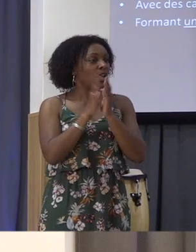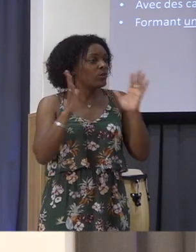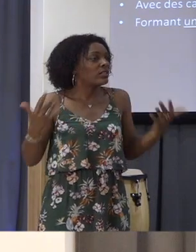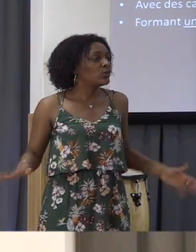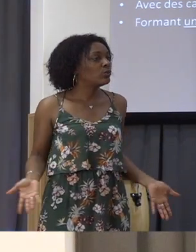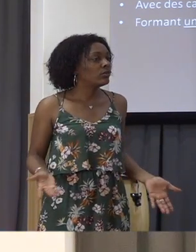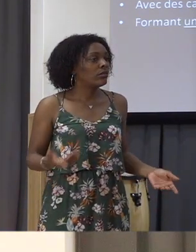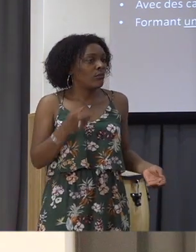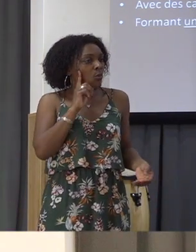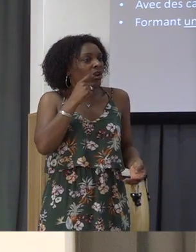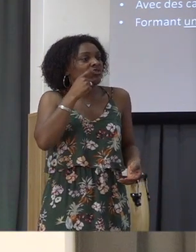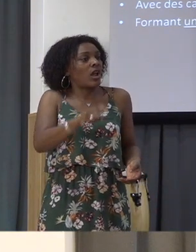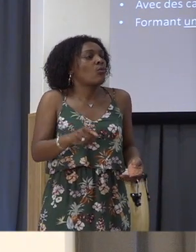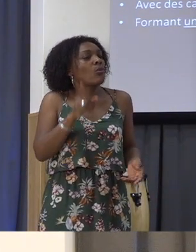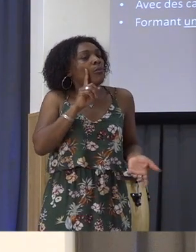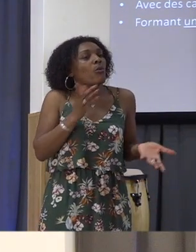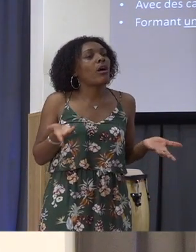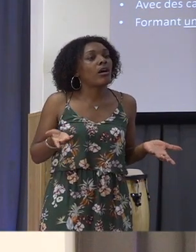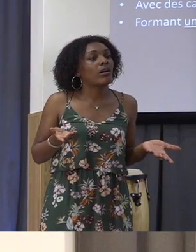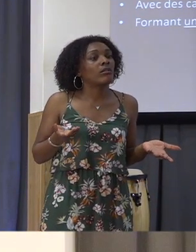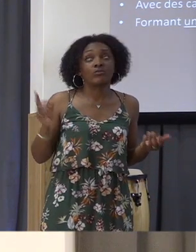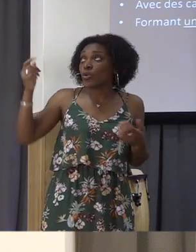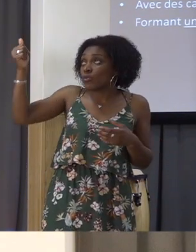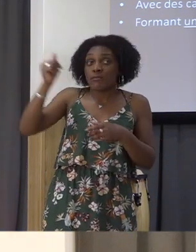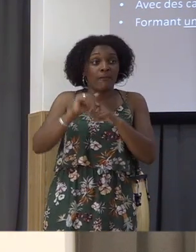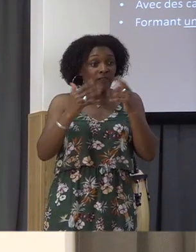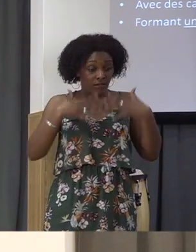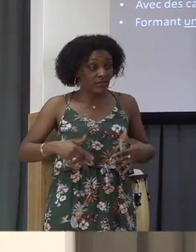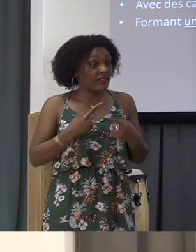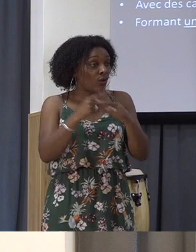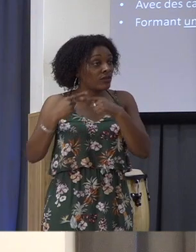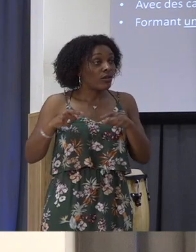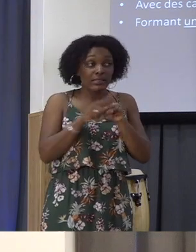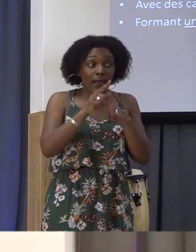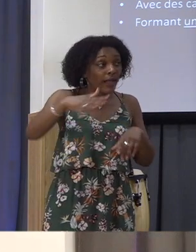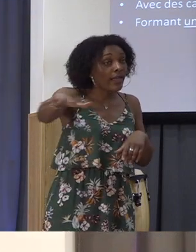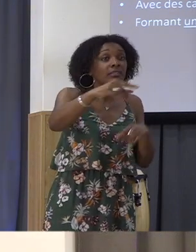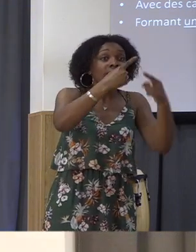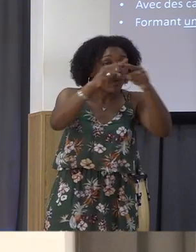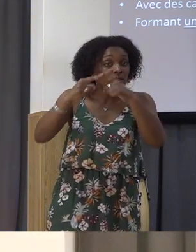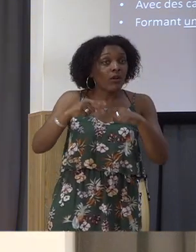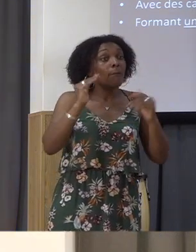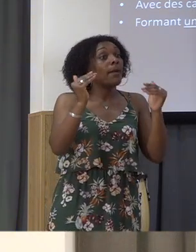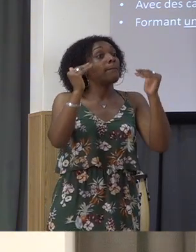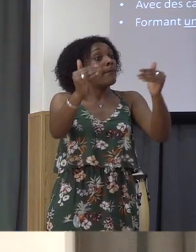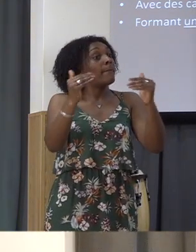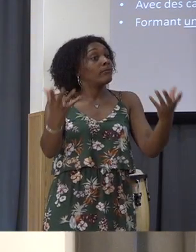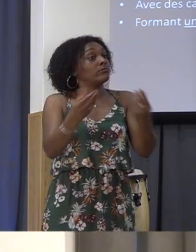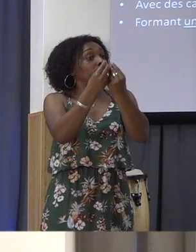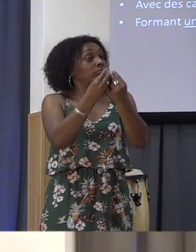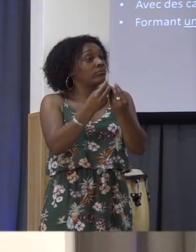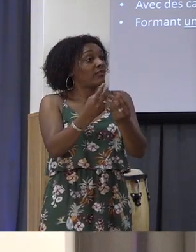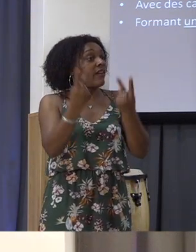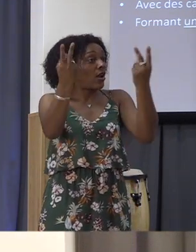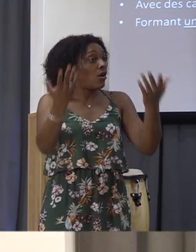C'est comme ça que Dieu a constitué le corps. Donc les différences dans le corps font partie du plan de